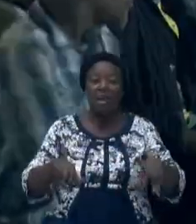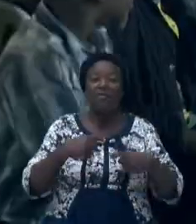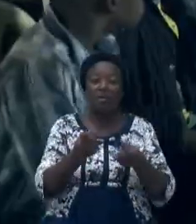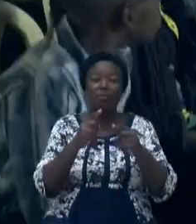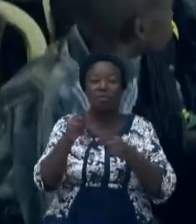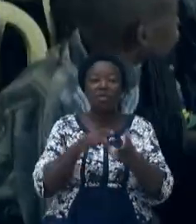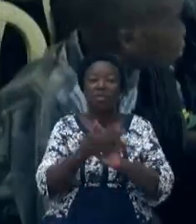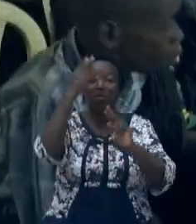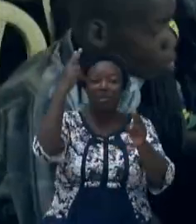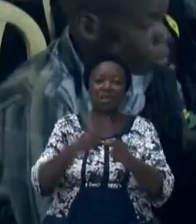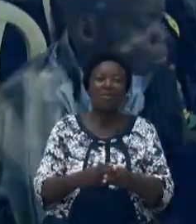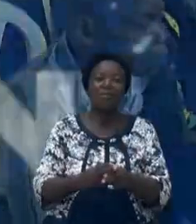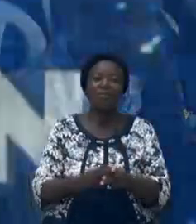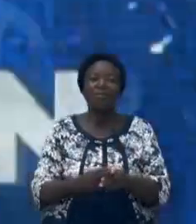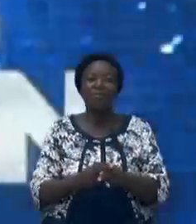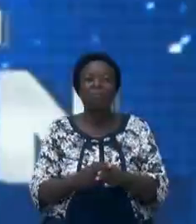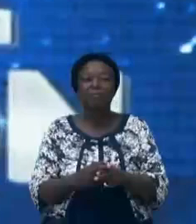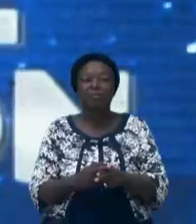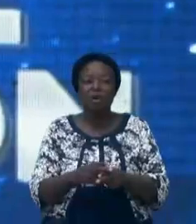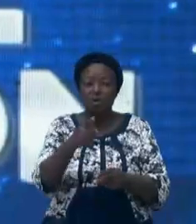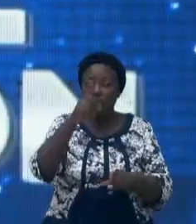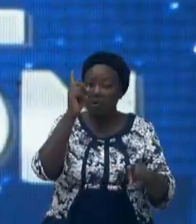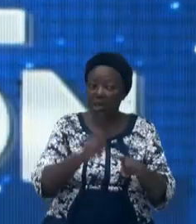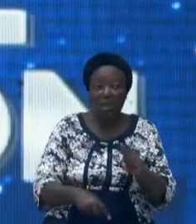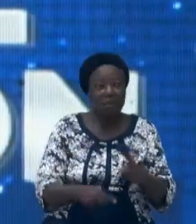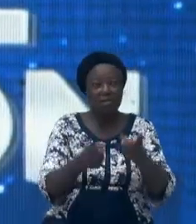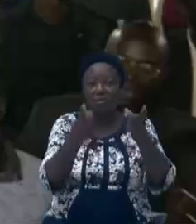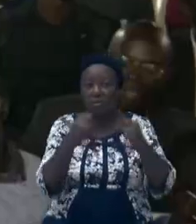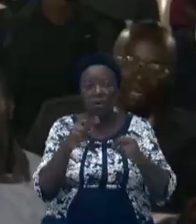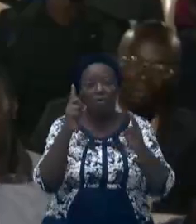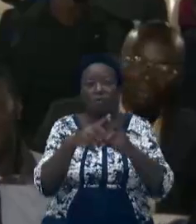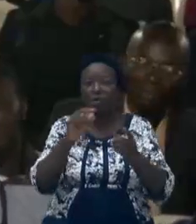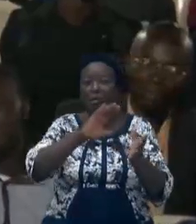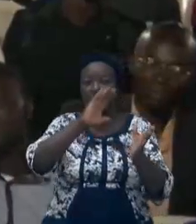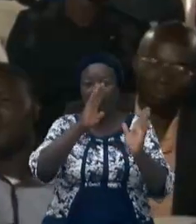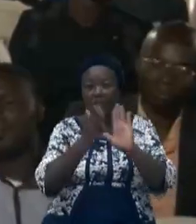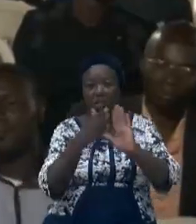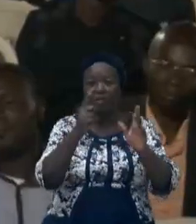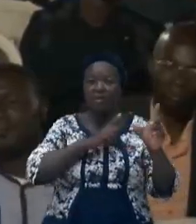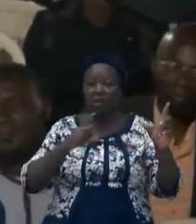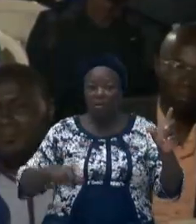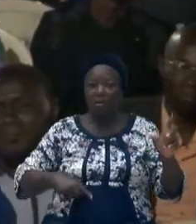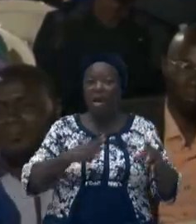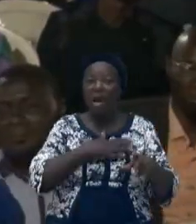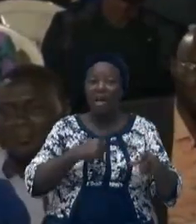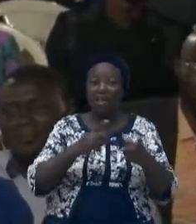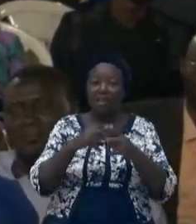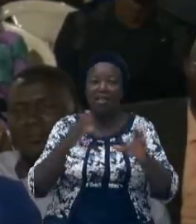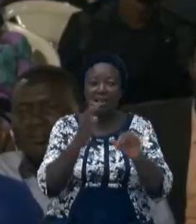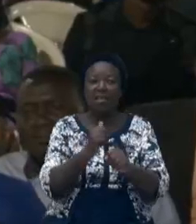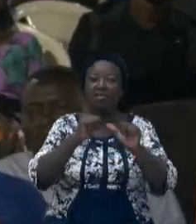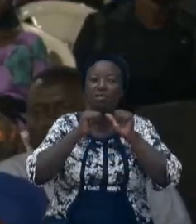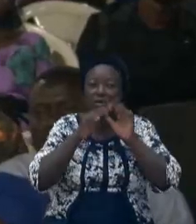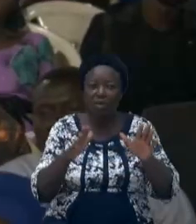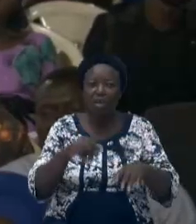une vieille élevé vient pour toi au nom de jésus tu ne peux pas venir